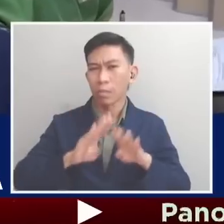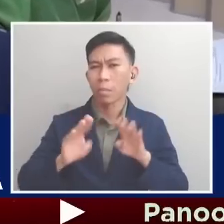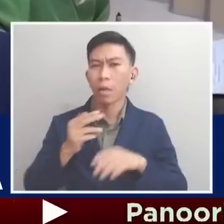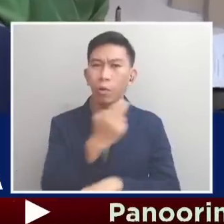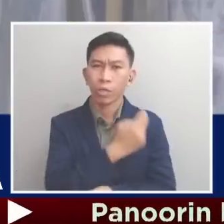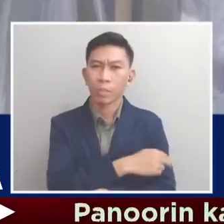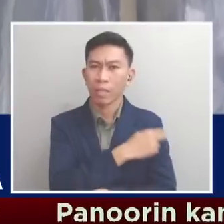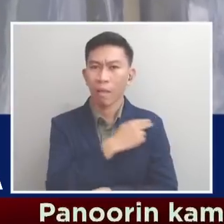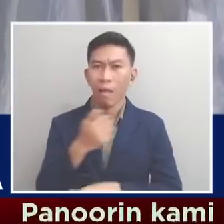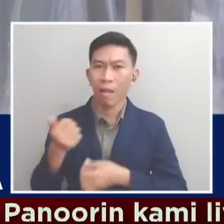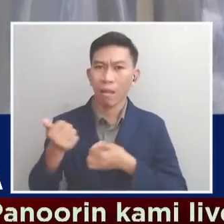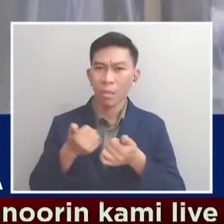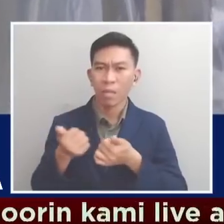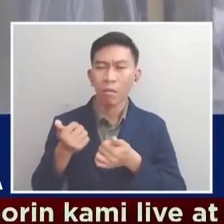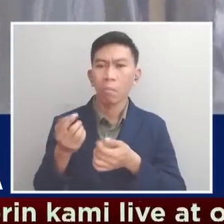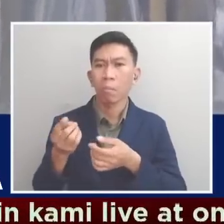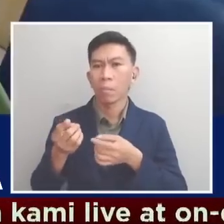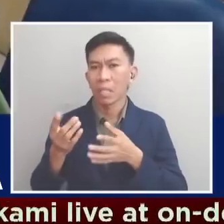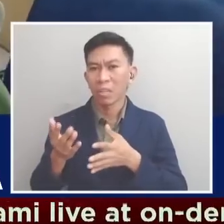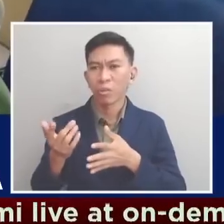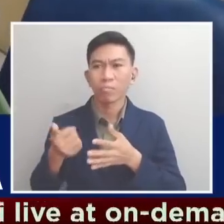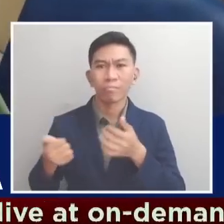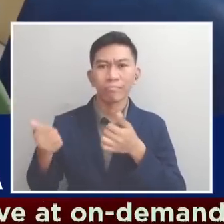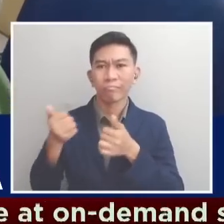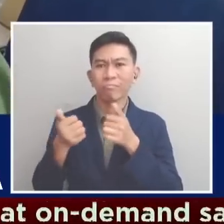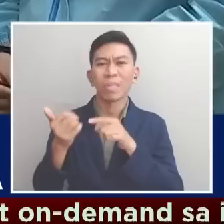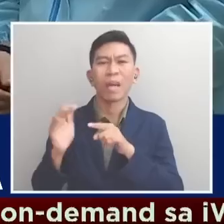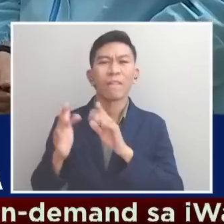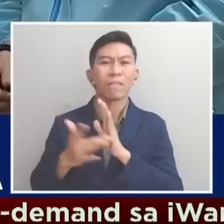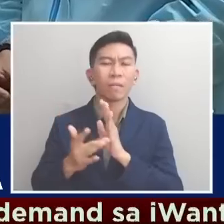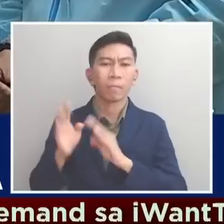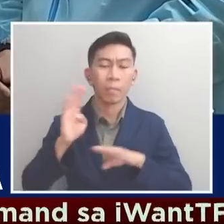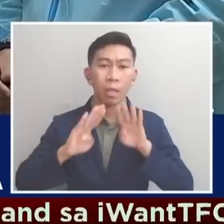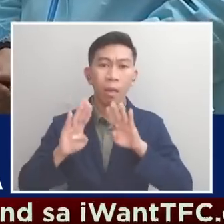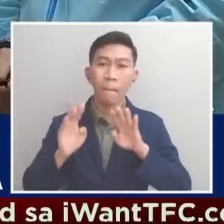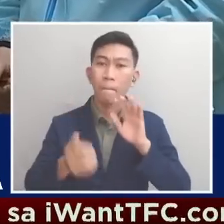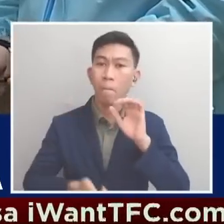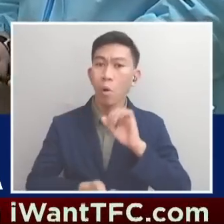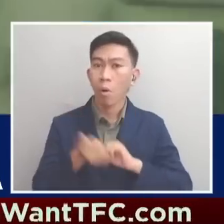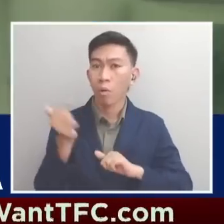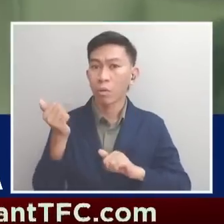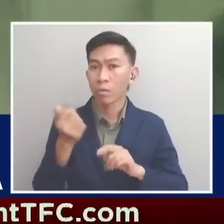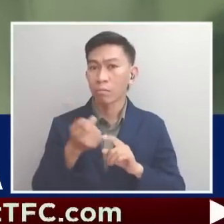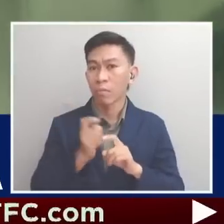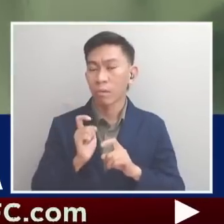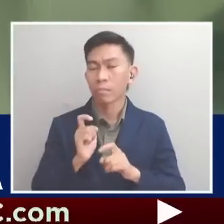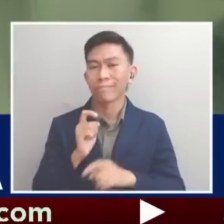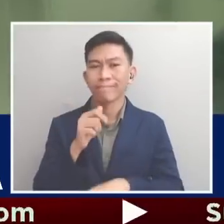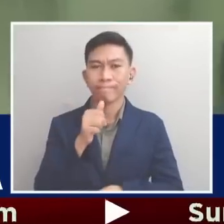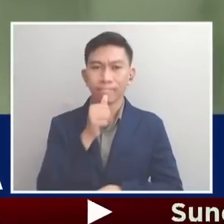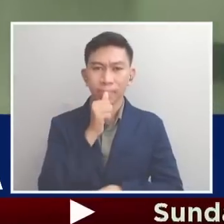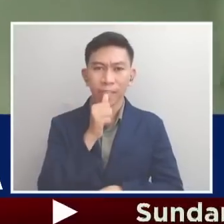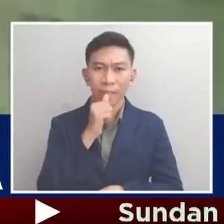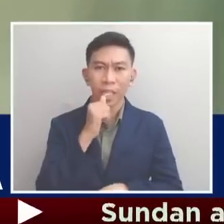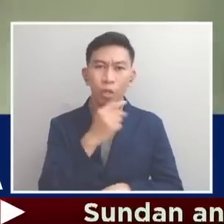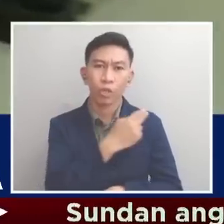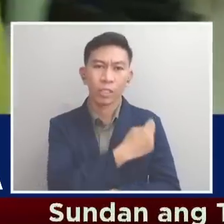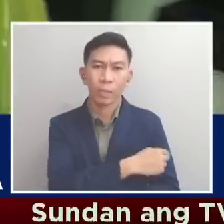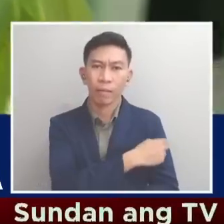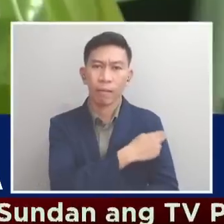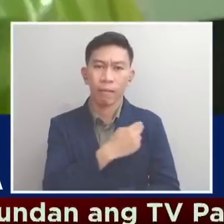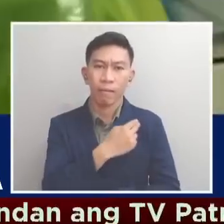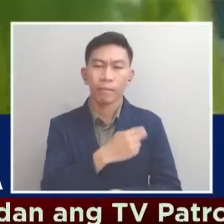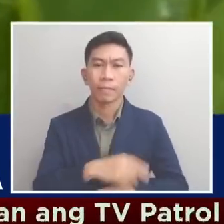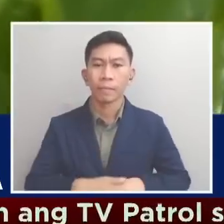at directors. At karamihan-anyan nito ay mula sa pribadong mga ospital. lahat umano ng health workers sa